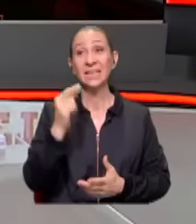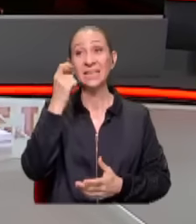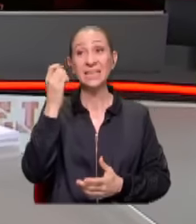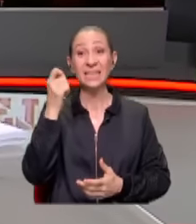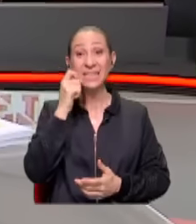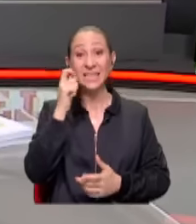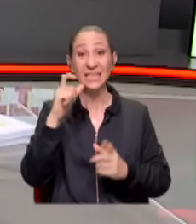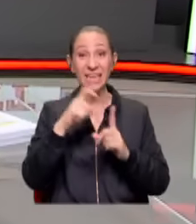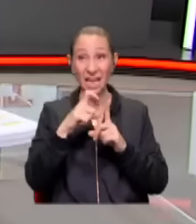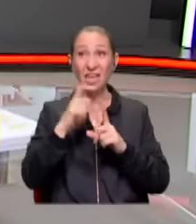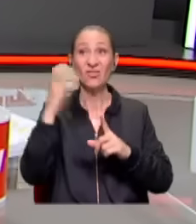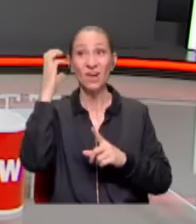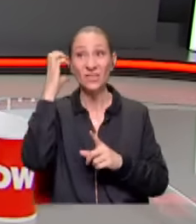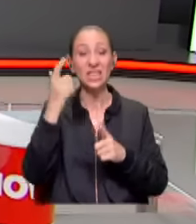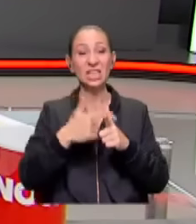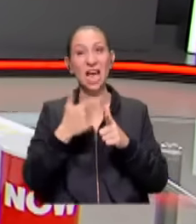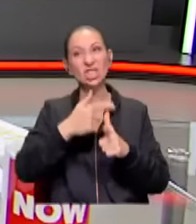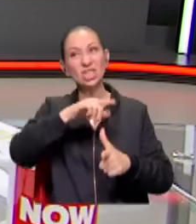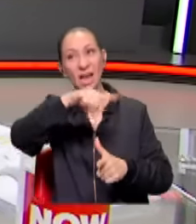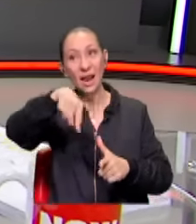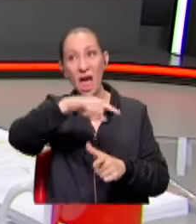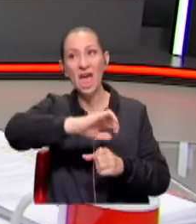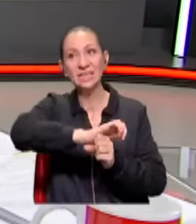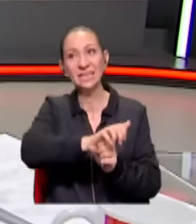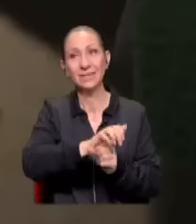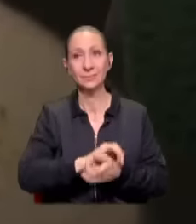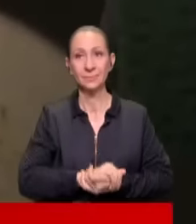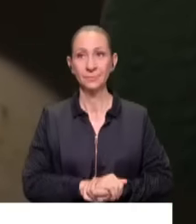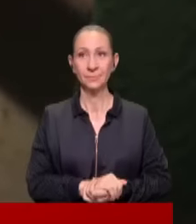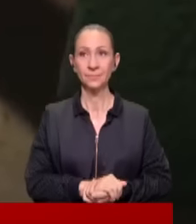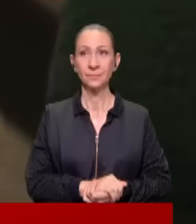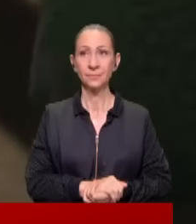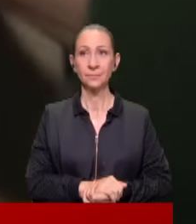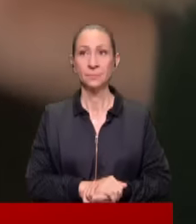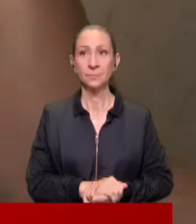Diyanet Vakfı'ndan kiracılarına eziyet.